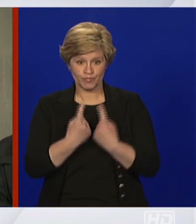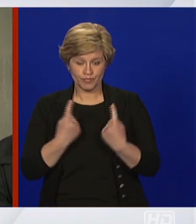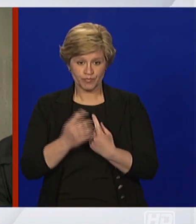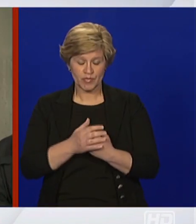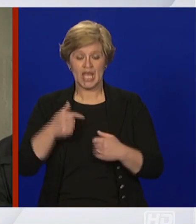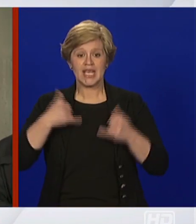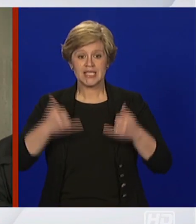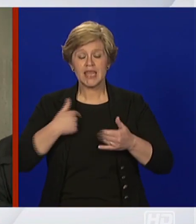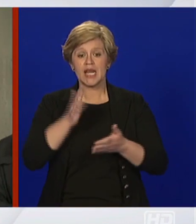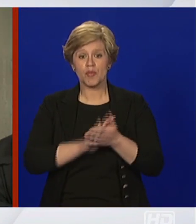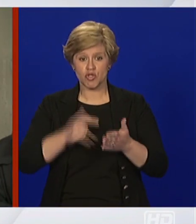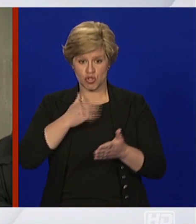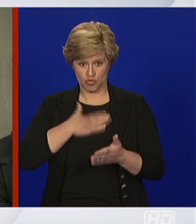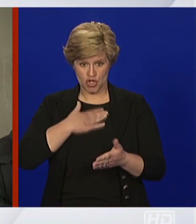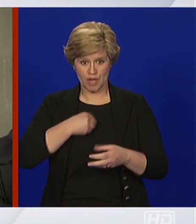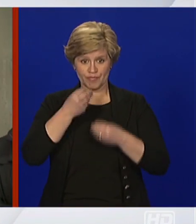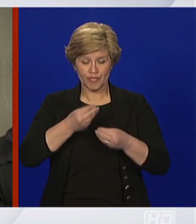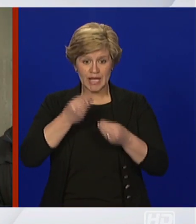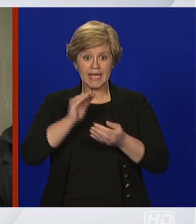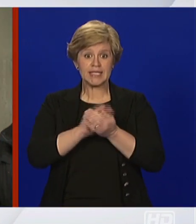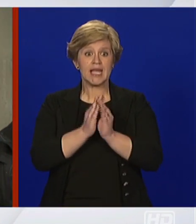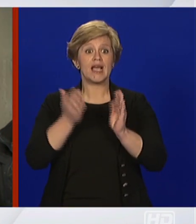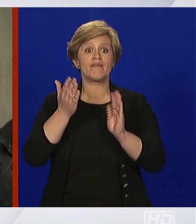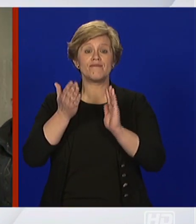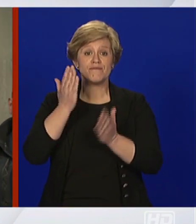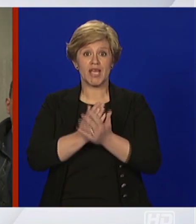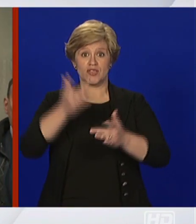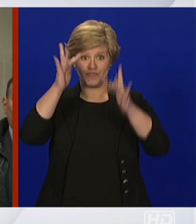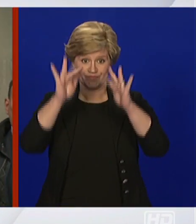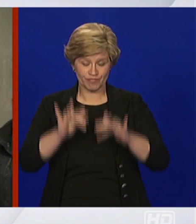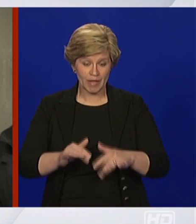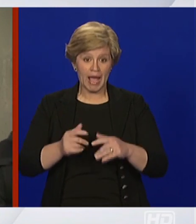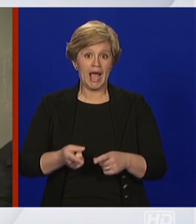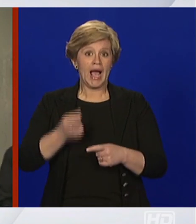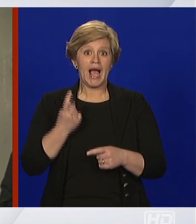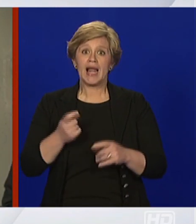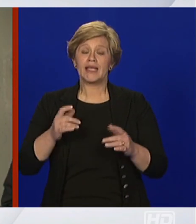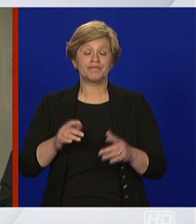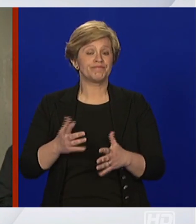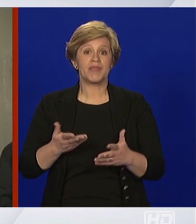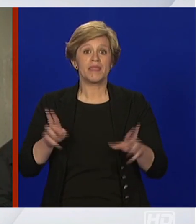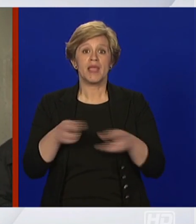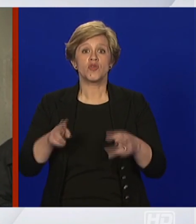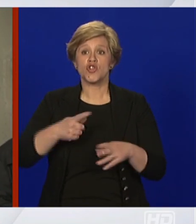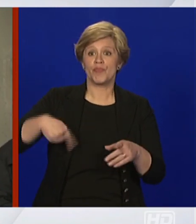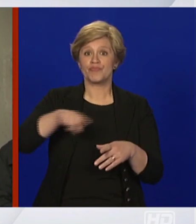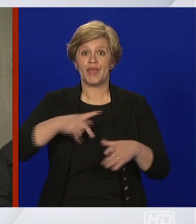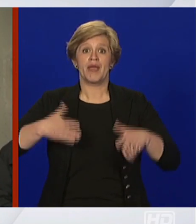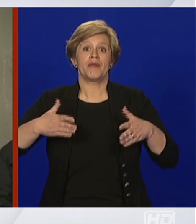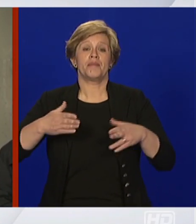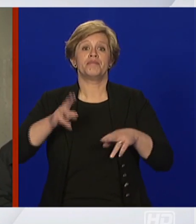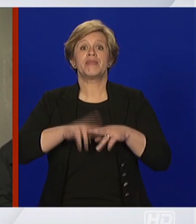Da snijeg je pao, ali nije vrijeme za snježne radosti, tako da molim odmah